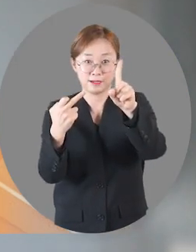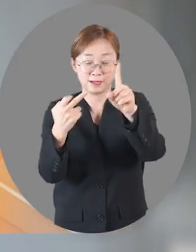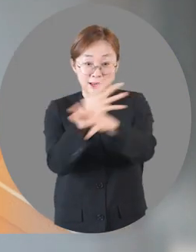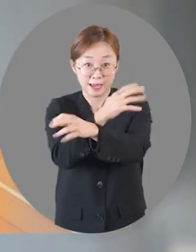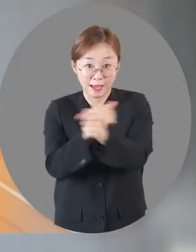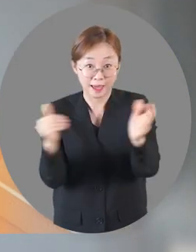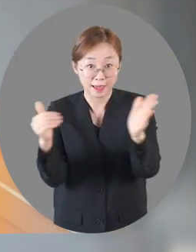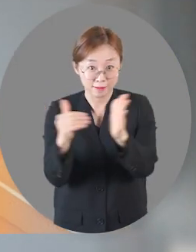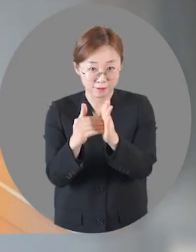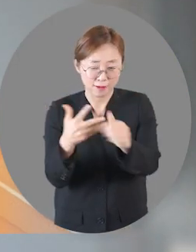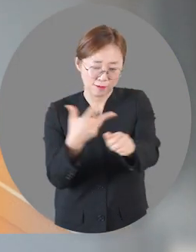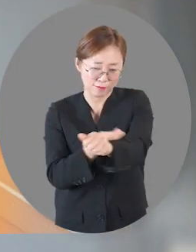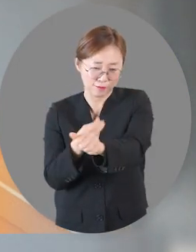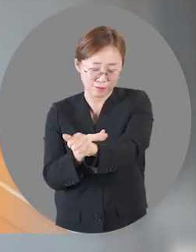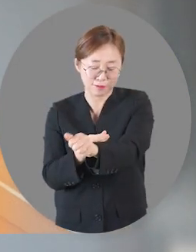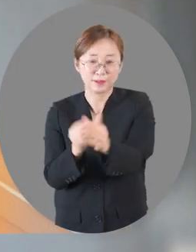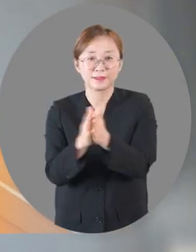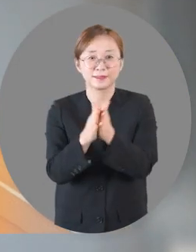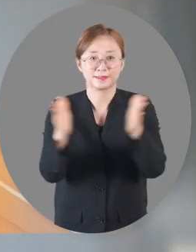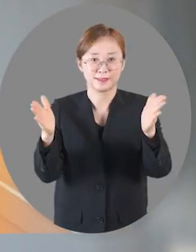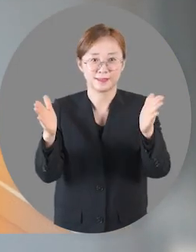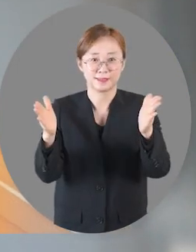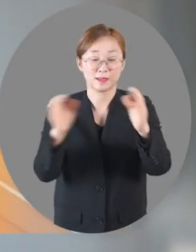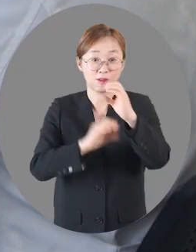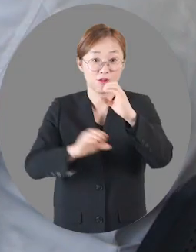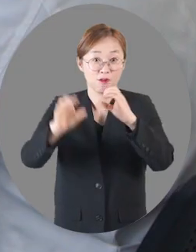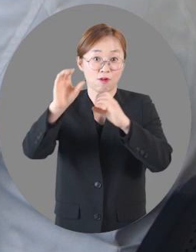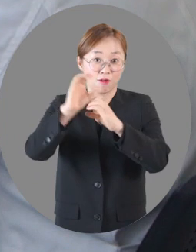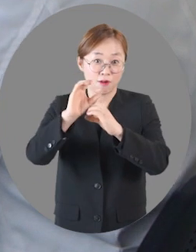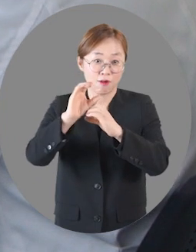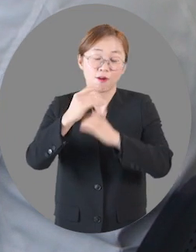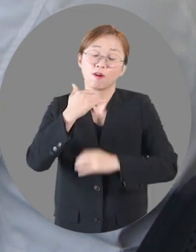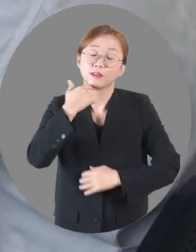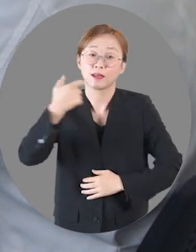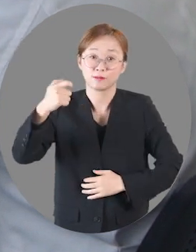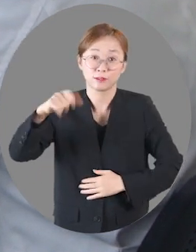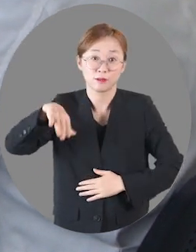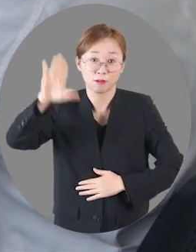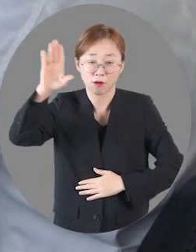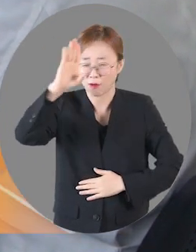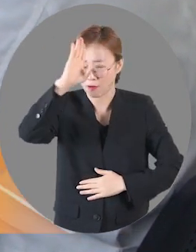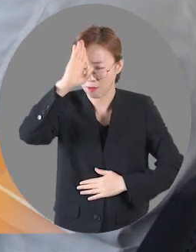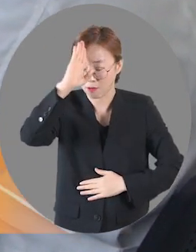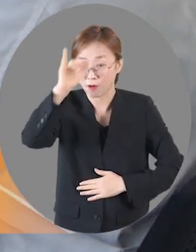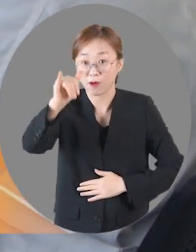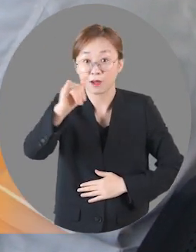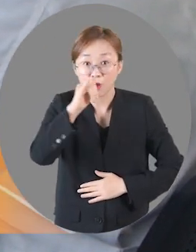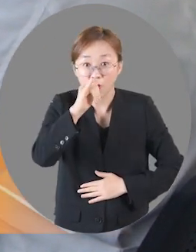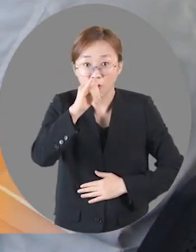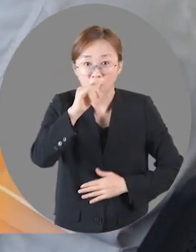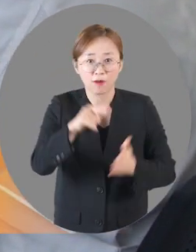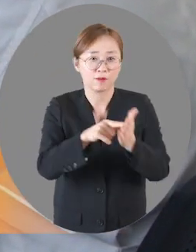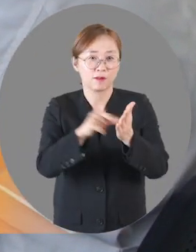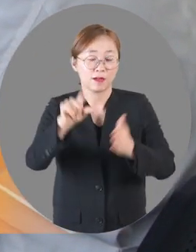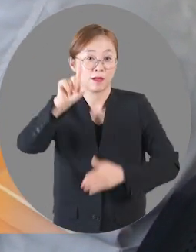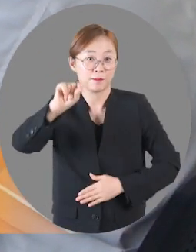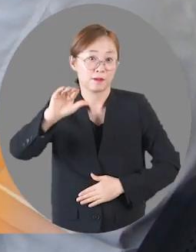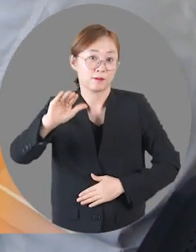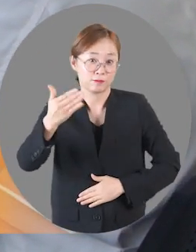사전 예약 후 접종이 실시됩니다. 더불어 60세 이상 고령층 및 고위험군